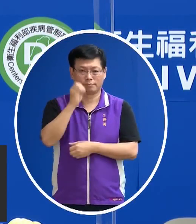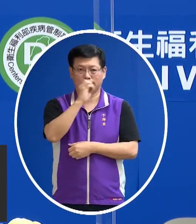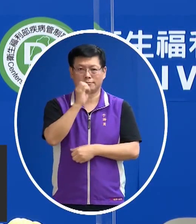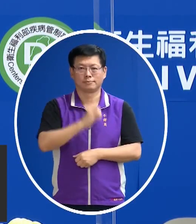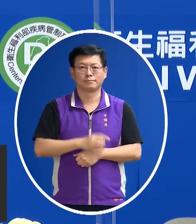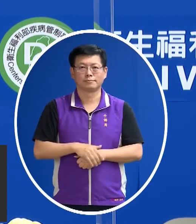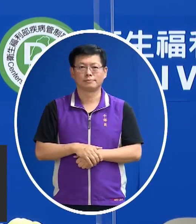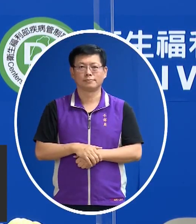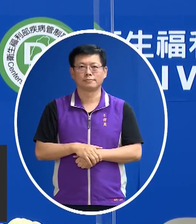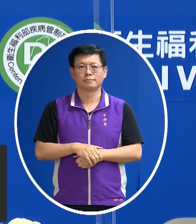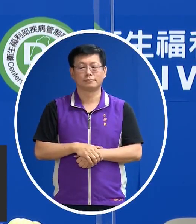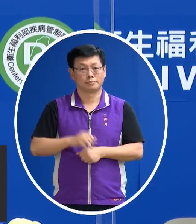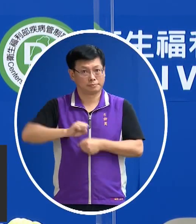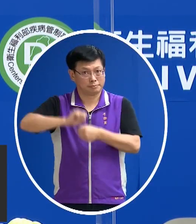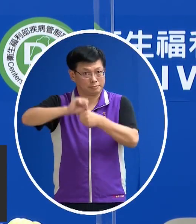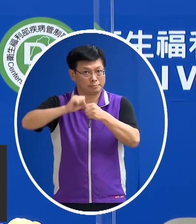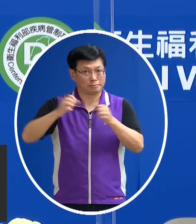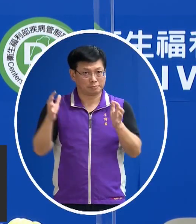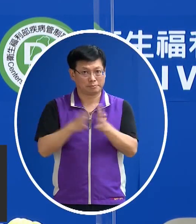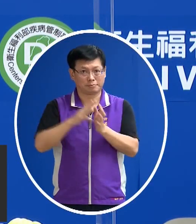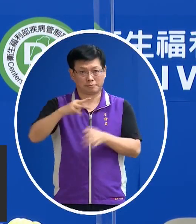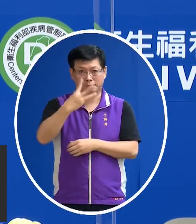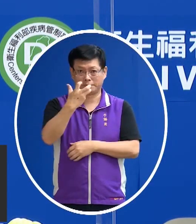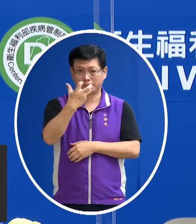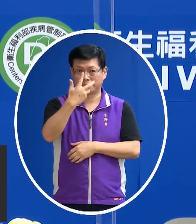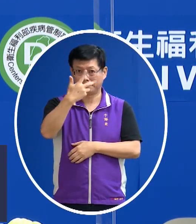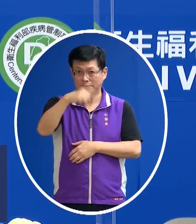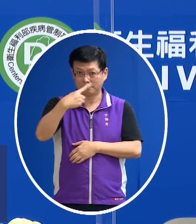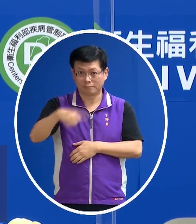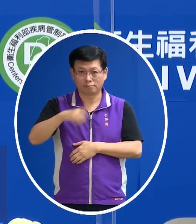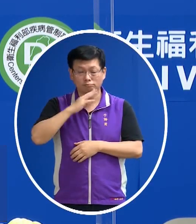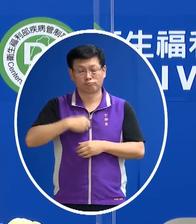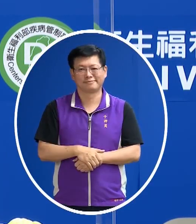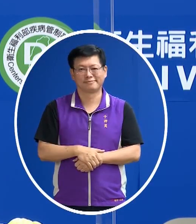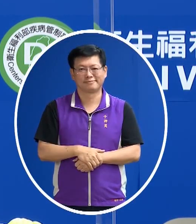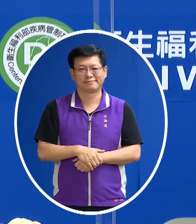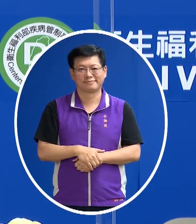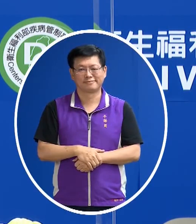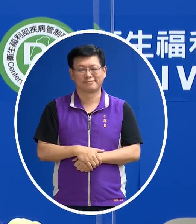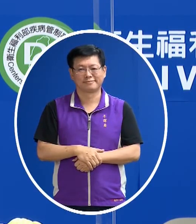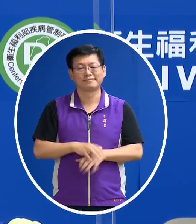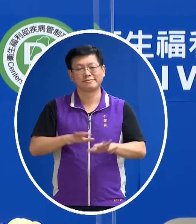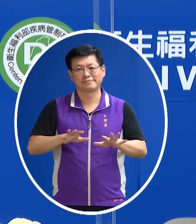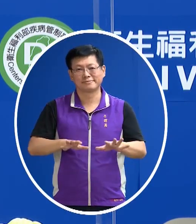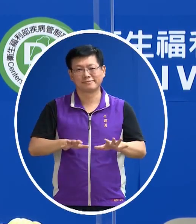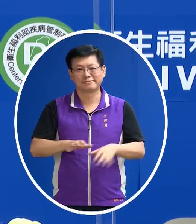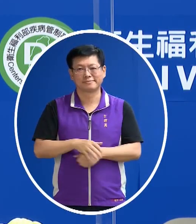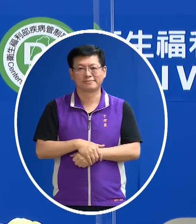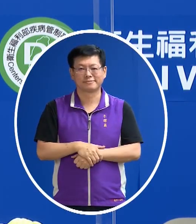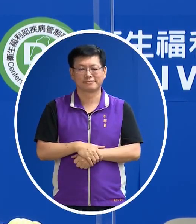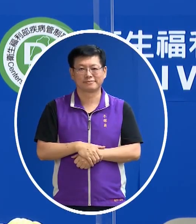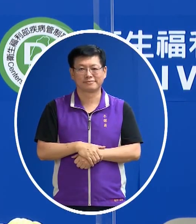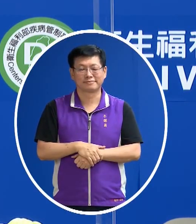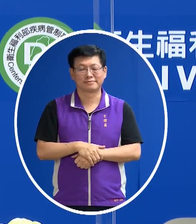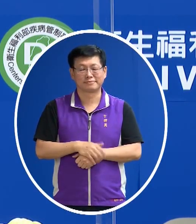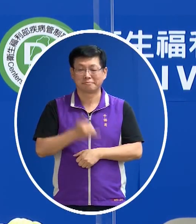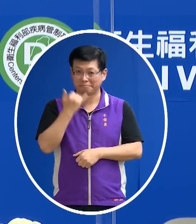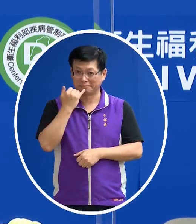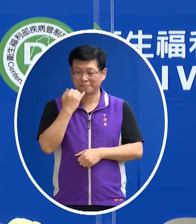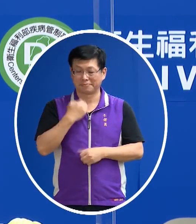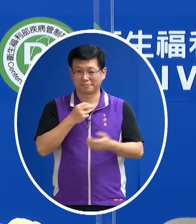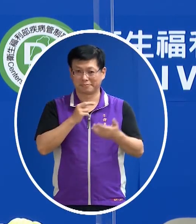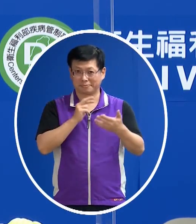例，那累计387人解除隔离。那今天就是就知道大家看到这